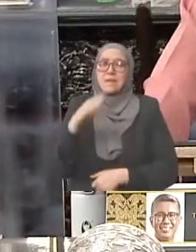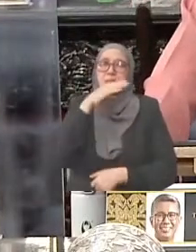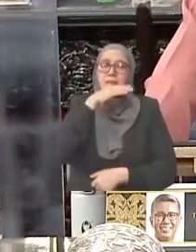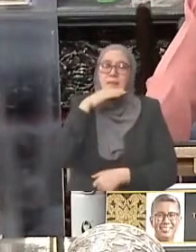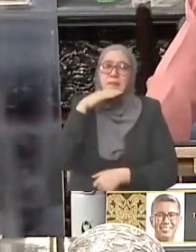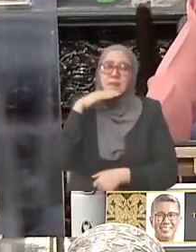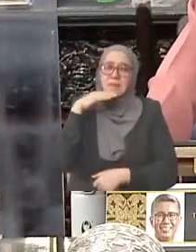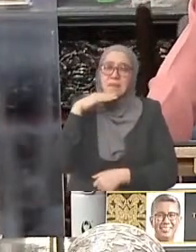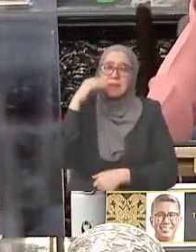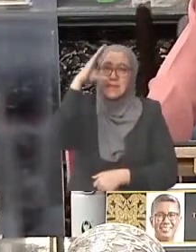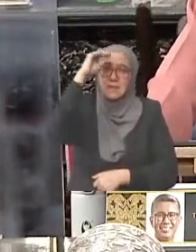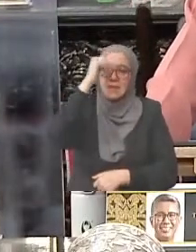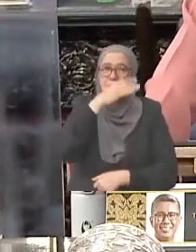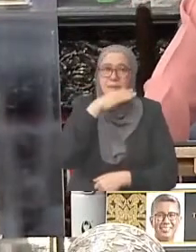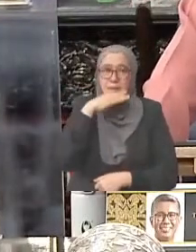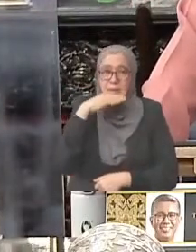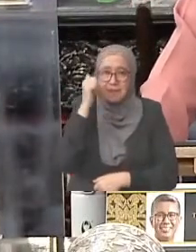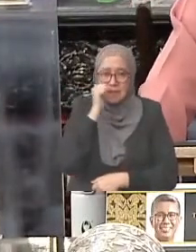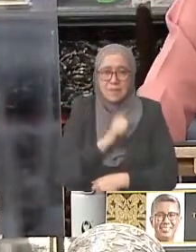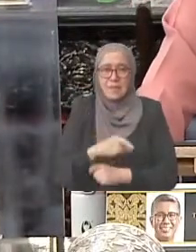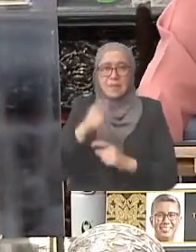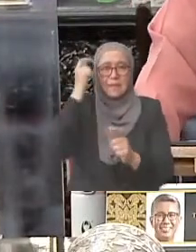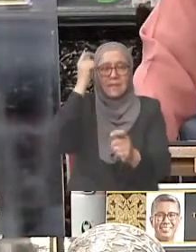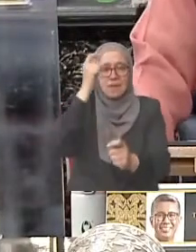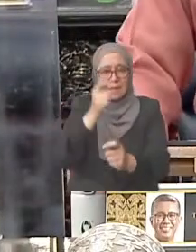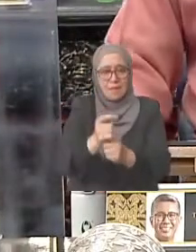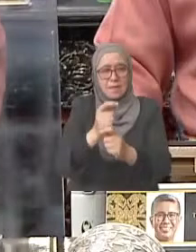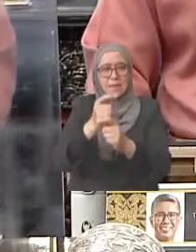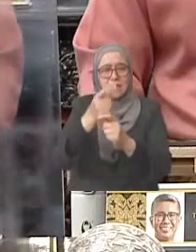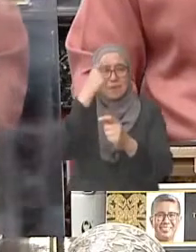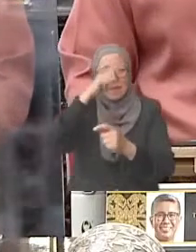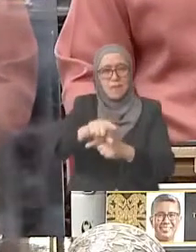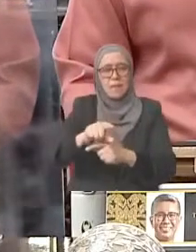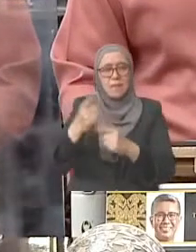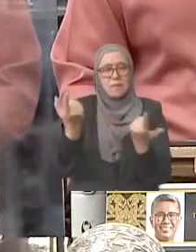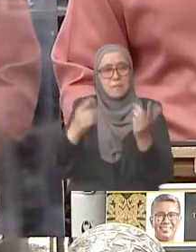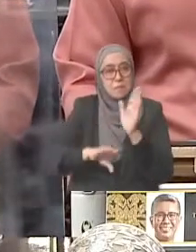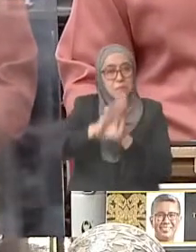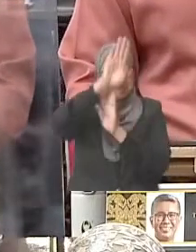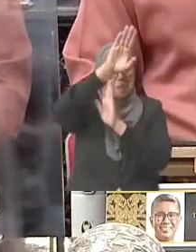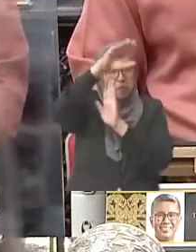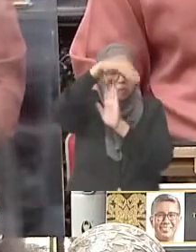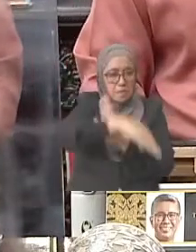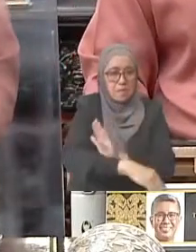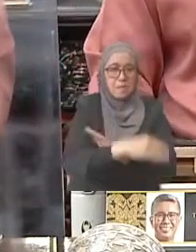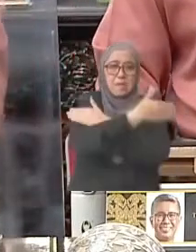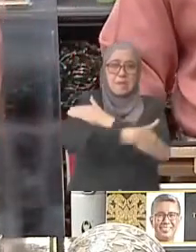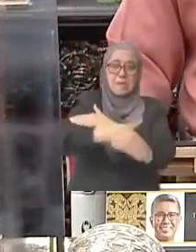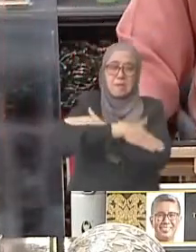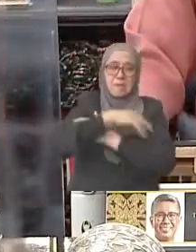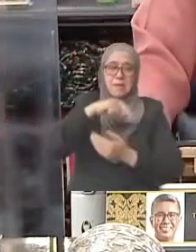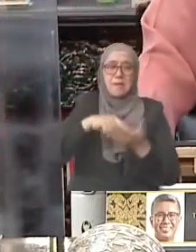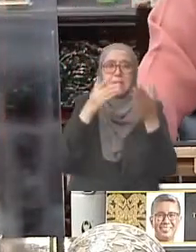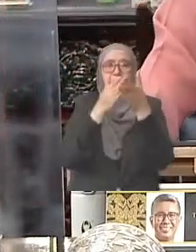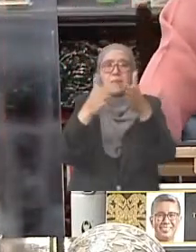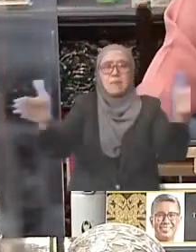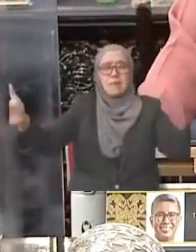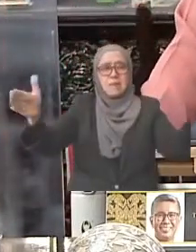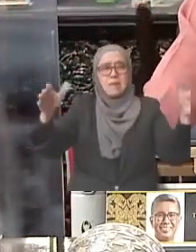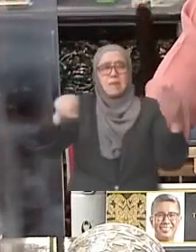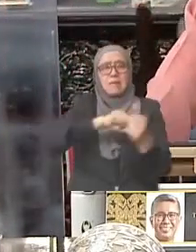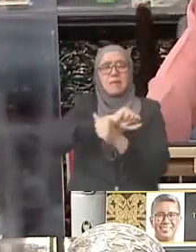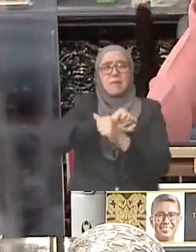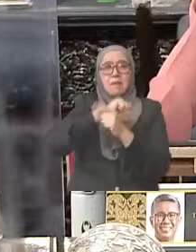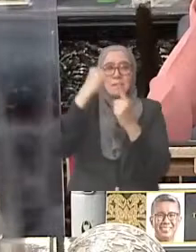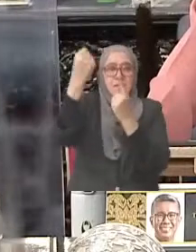Banjarnegara elah penentu pada jatuh bangunnya negara ini pencegahan kepada alam pekerjaan amat penting untuk